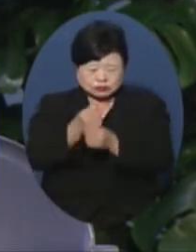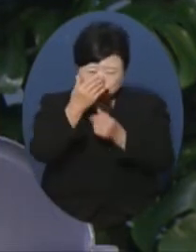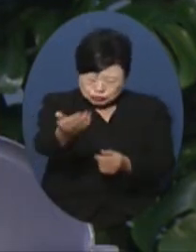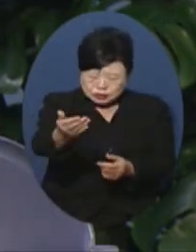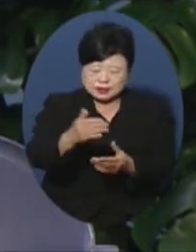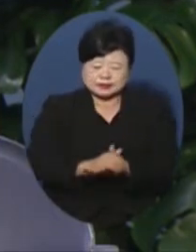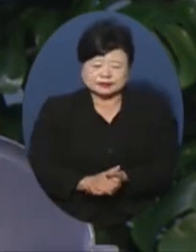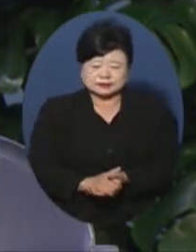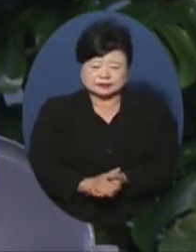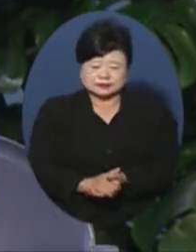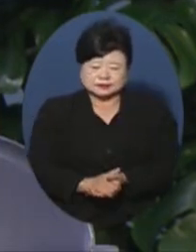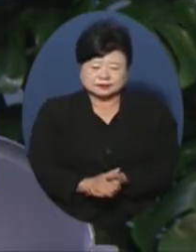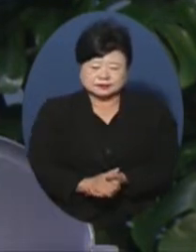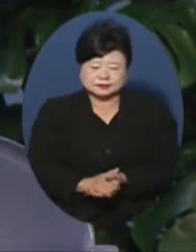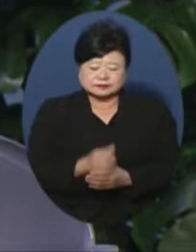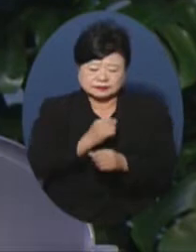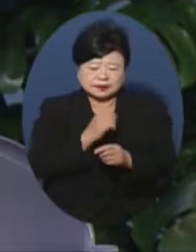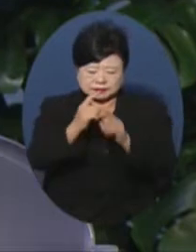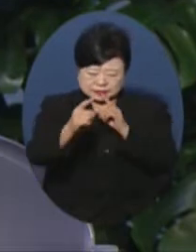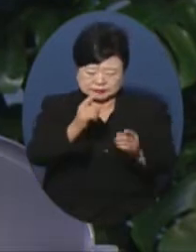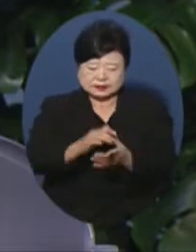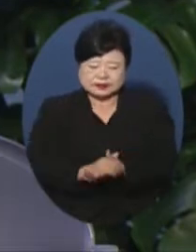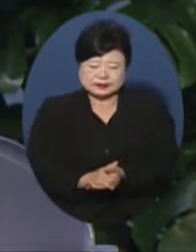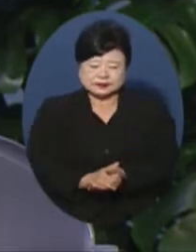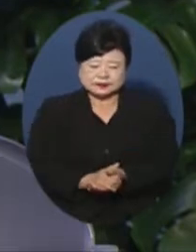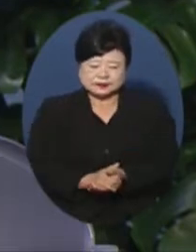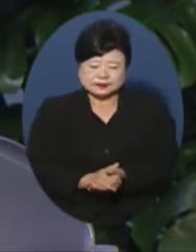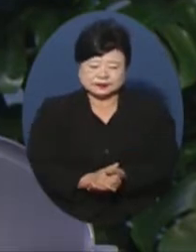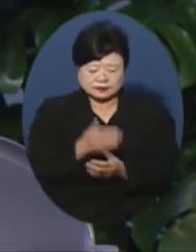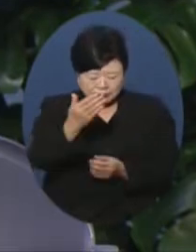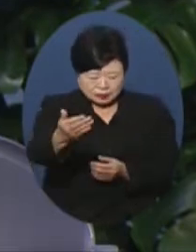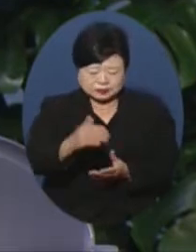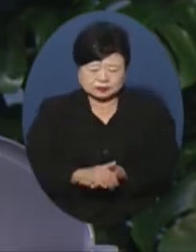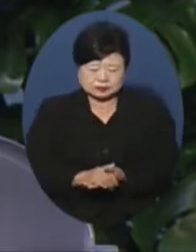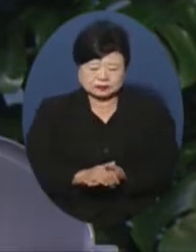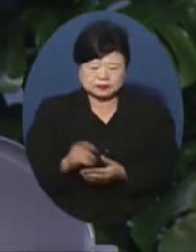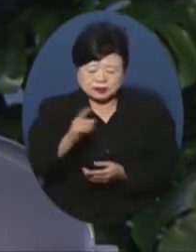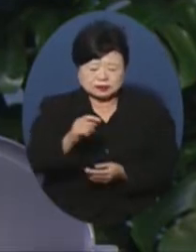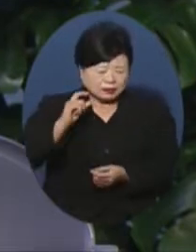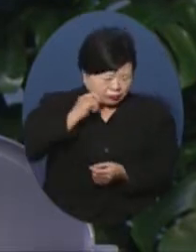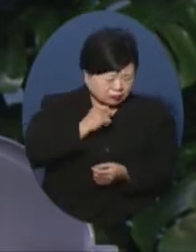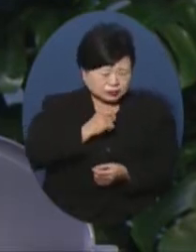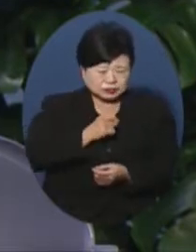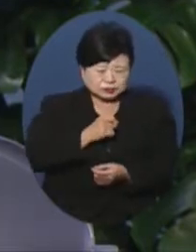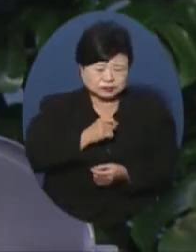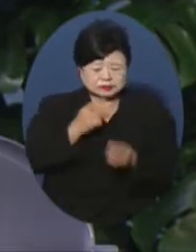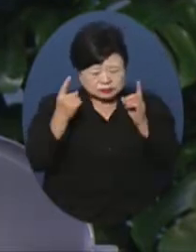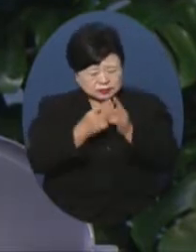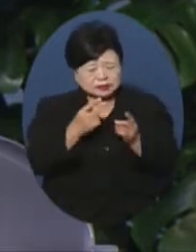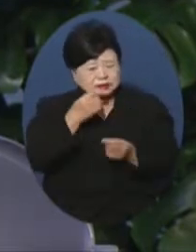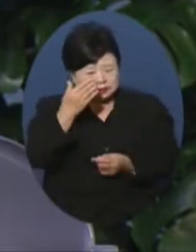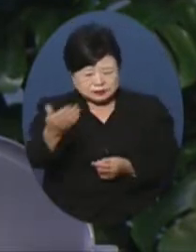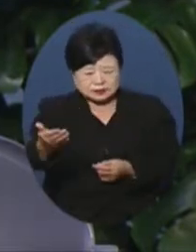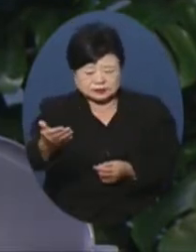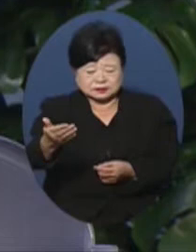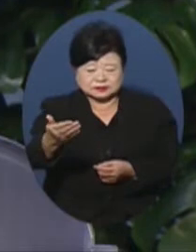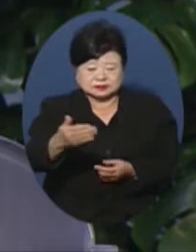오른손으로 너를 붙들어주리라고 하셨습니다. 여러분 어떠한 어려움을